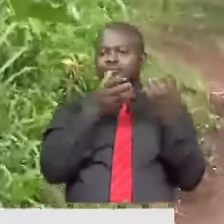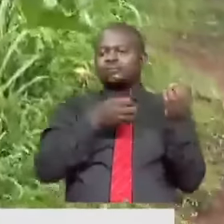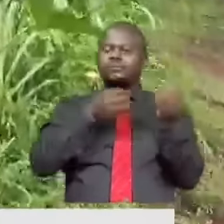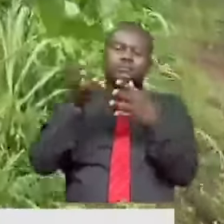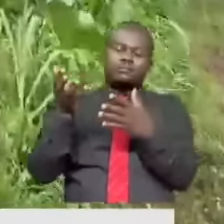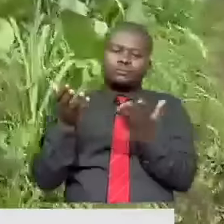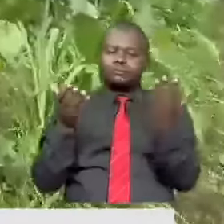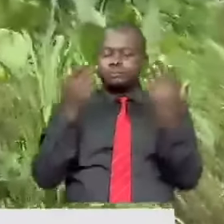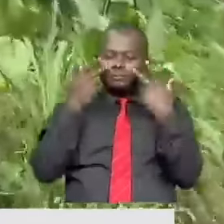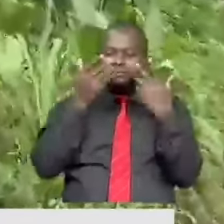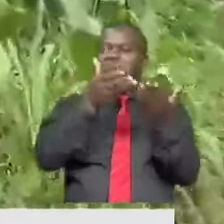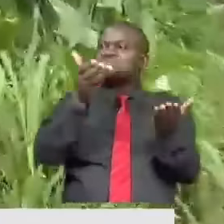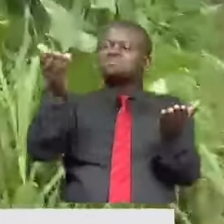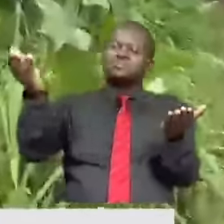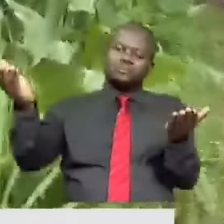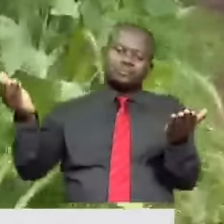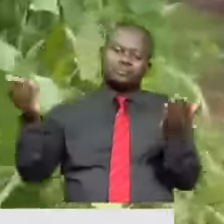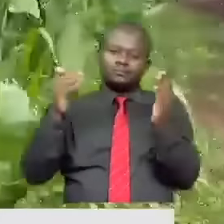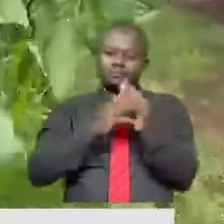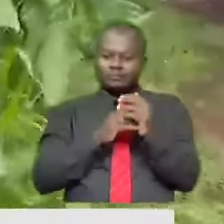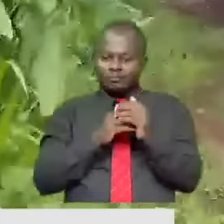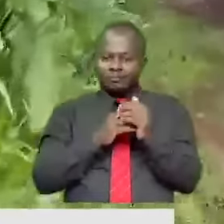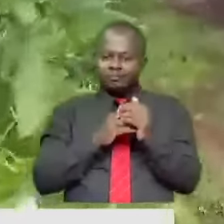gasozi usange bandagaye hirya no hino, kandi